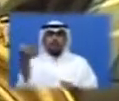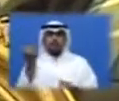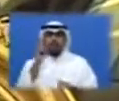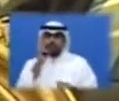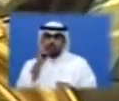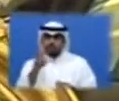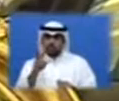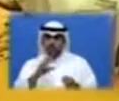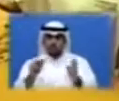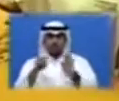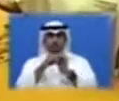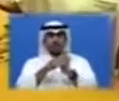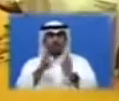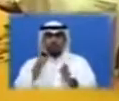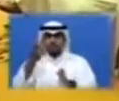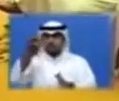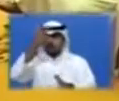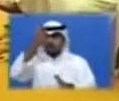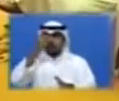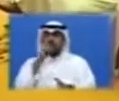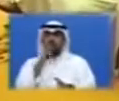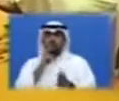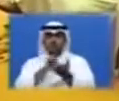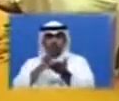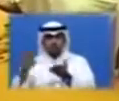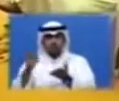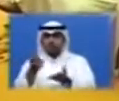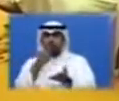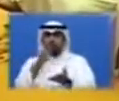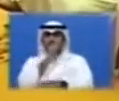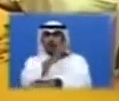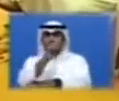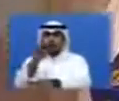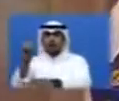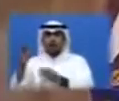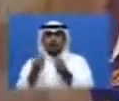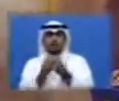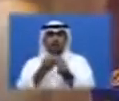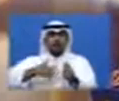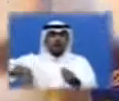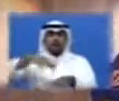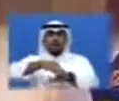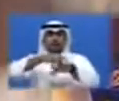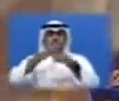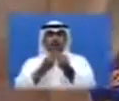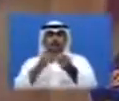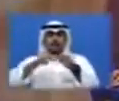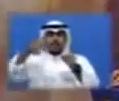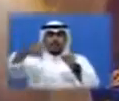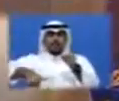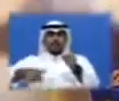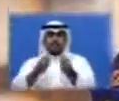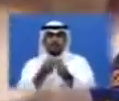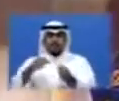ومتابعة الإجراءات الصحية للوقاية والمحافظة على الصحة العامة للمواطنين والمقيمين بالدول الخليجية في ظل